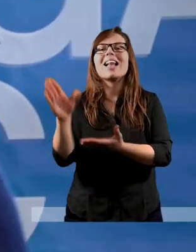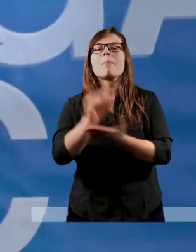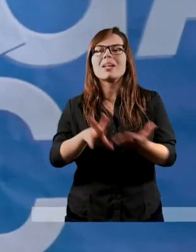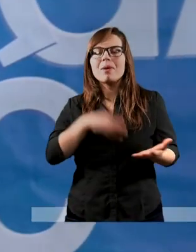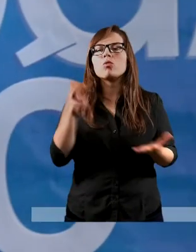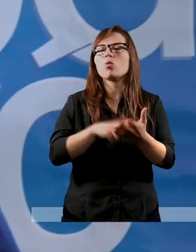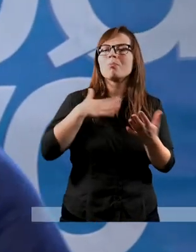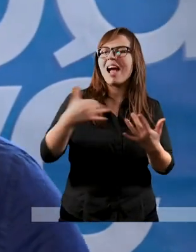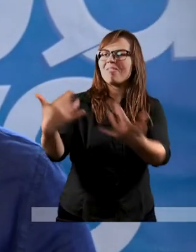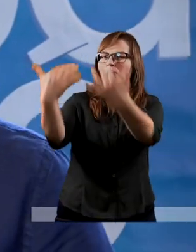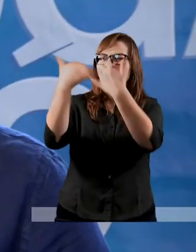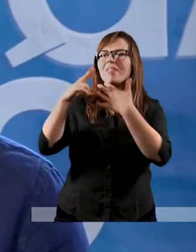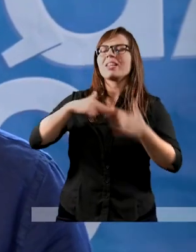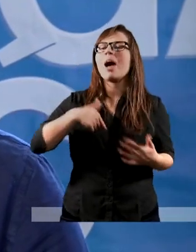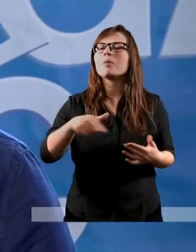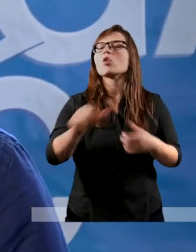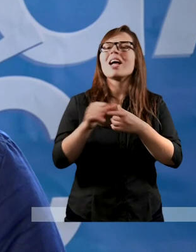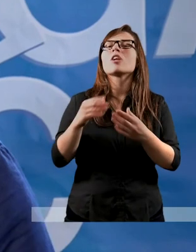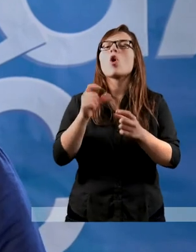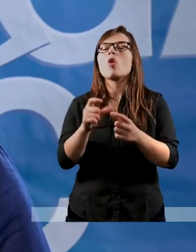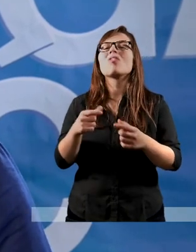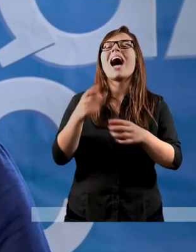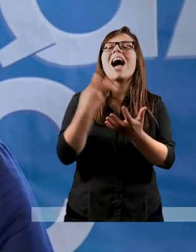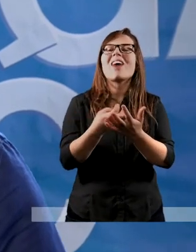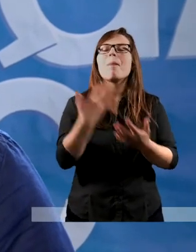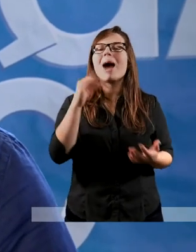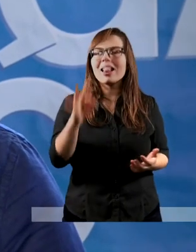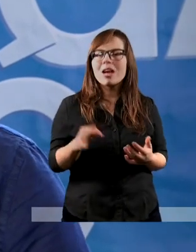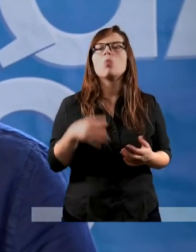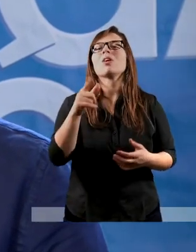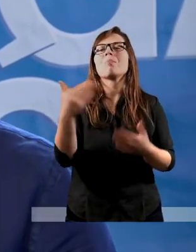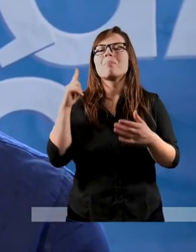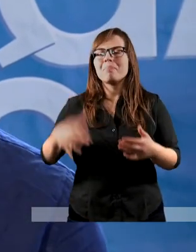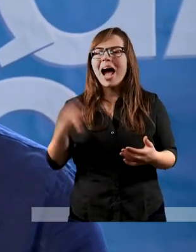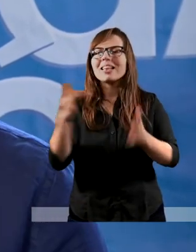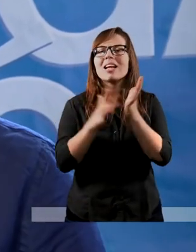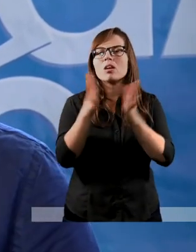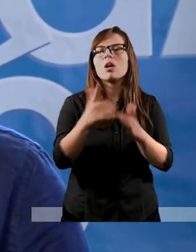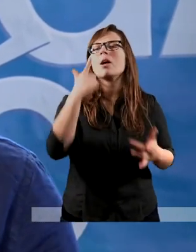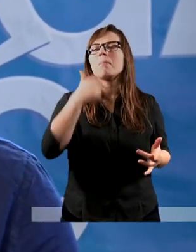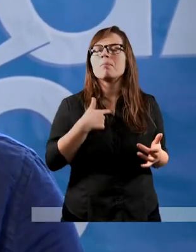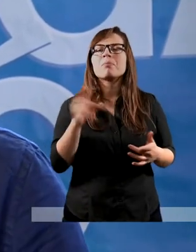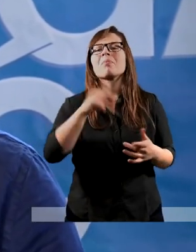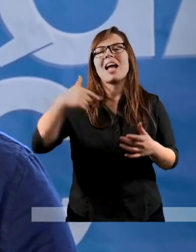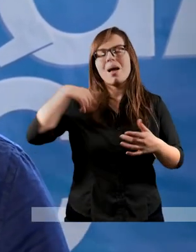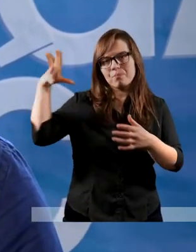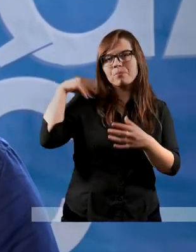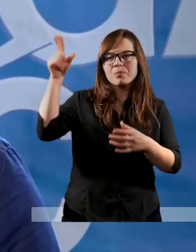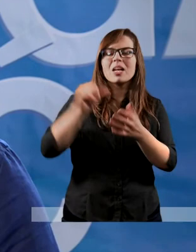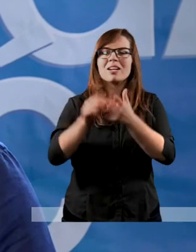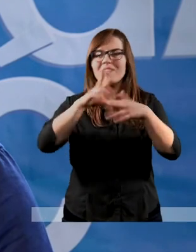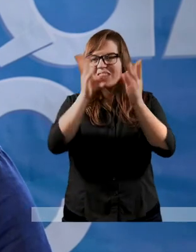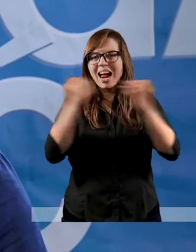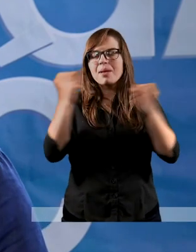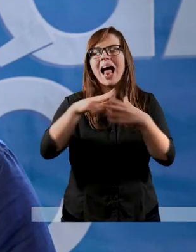miała duży wpływ na mnie, to jest końcówka Ewangelii Mateusza, gdzie Pan Jezus powiedział, dana mi jest wszelka moc